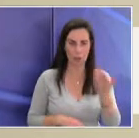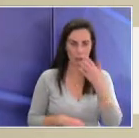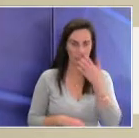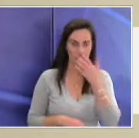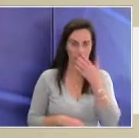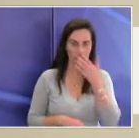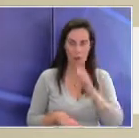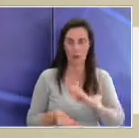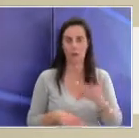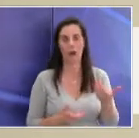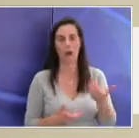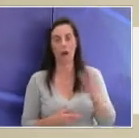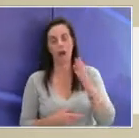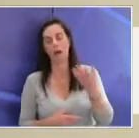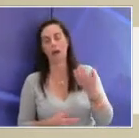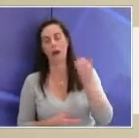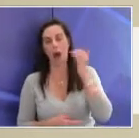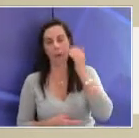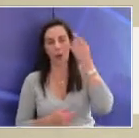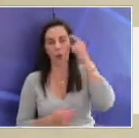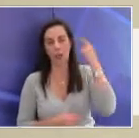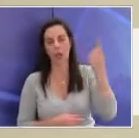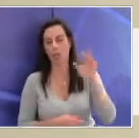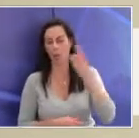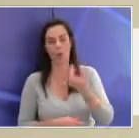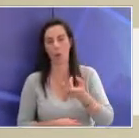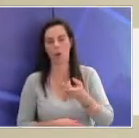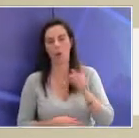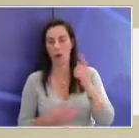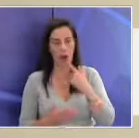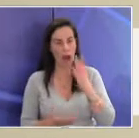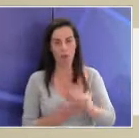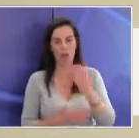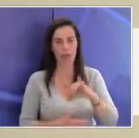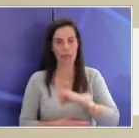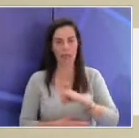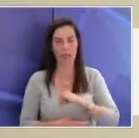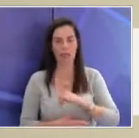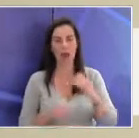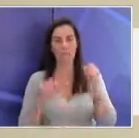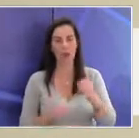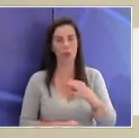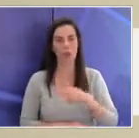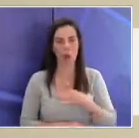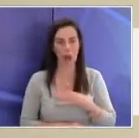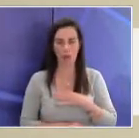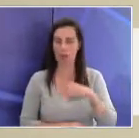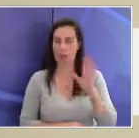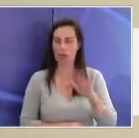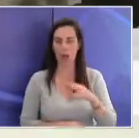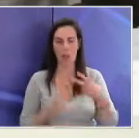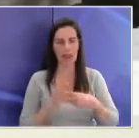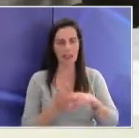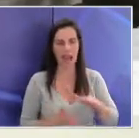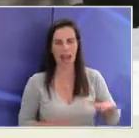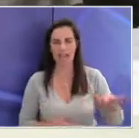במאני טיים. טוב, דאג לעצמו. דאג לעצמו ולא ספר אותנו, למרות שחד משמעי האינטרס המדיני-ביטחוני שלנו, גם